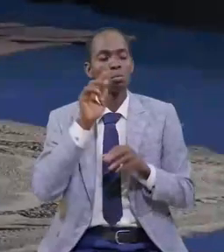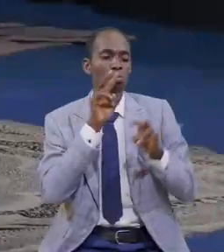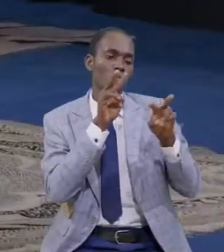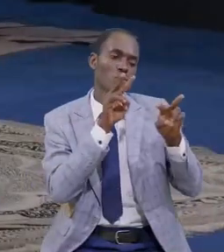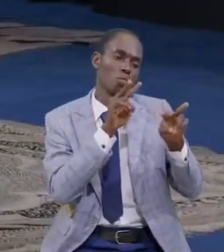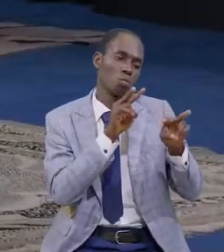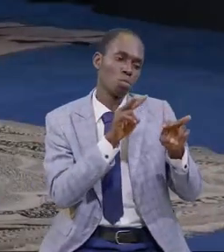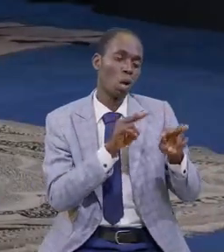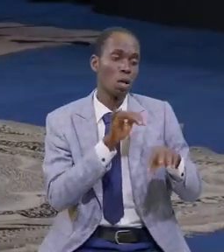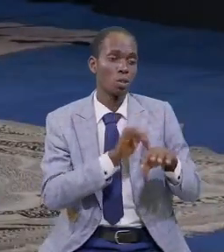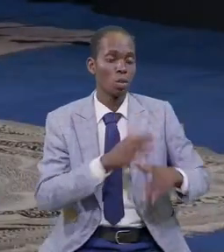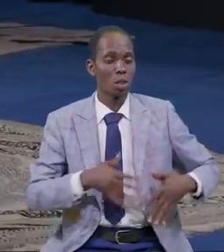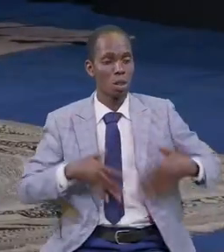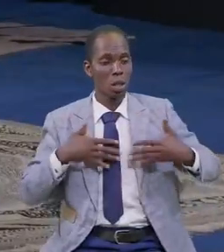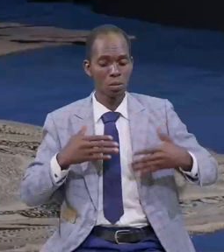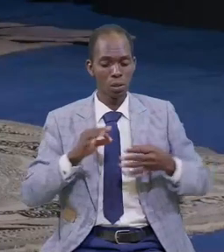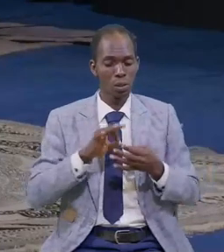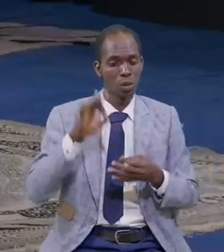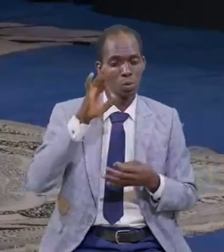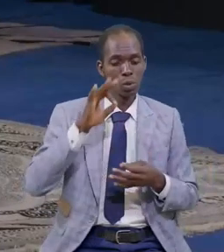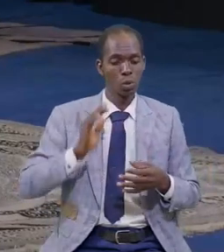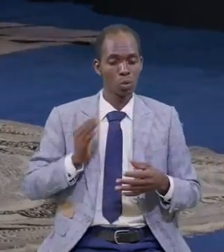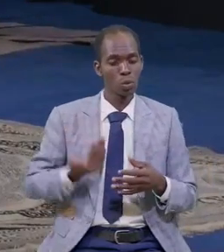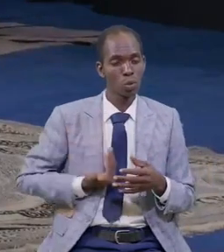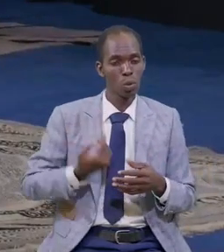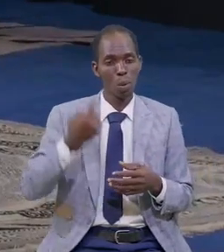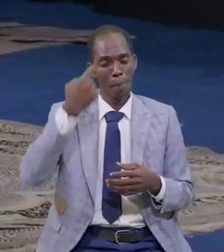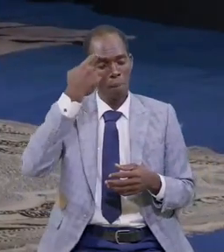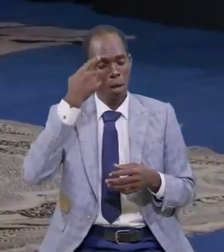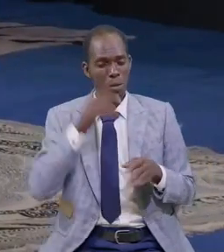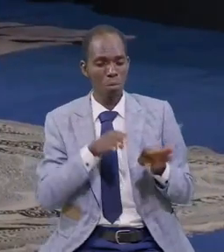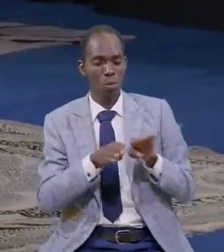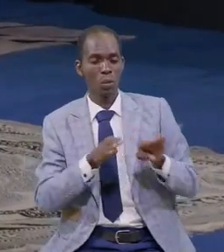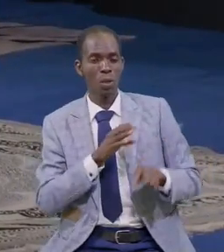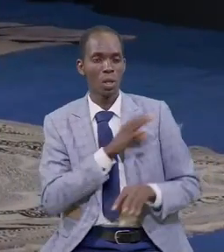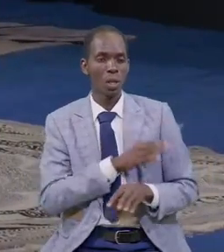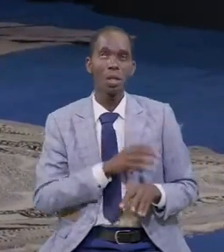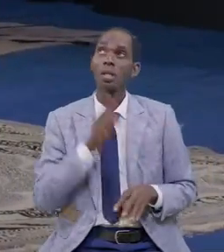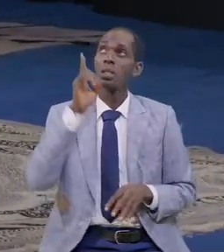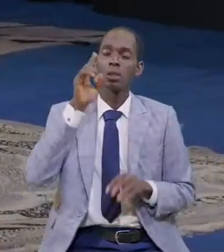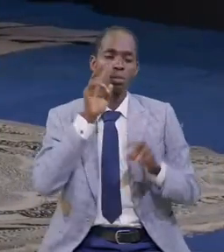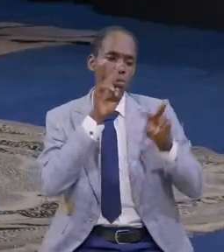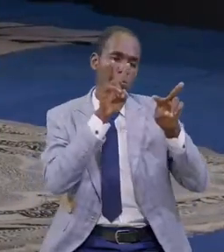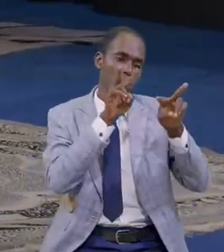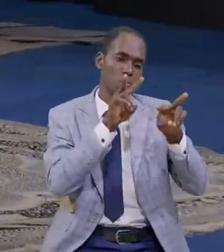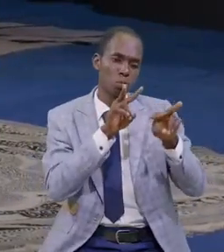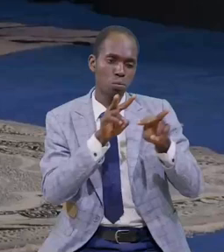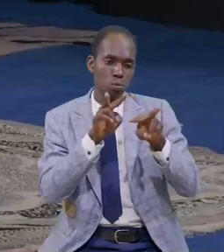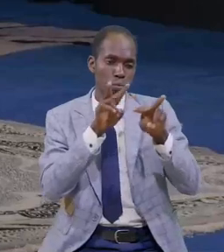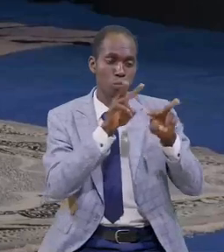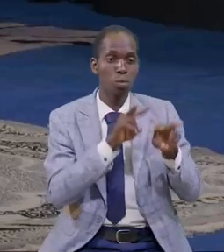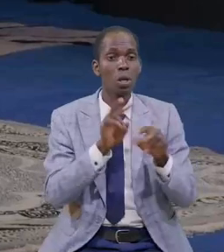votre force votre esprit votre caractère votre âme votre comportement il fouille